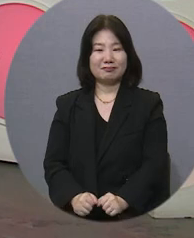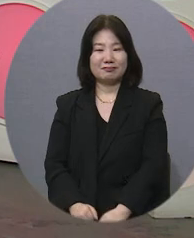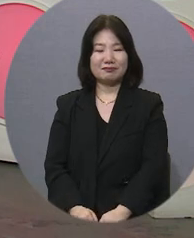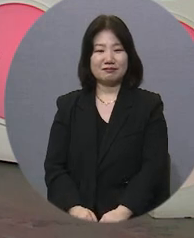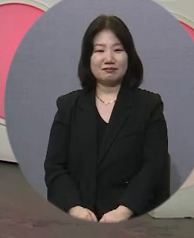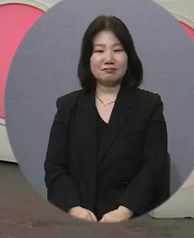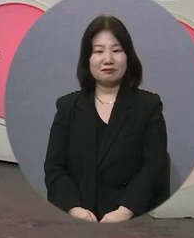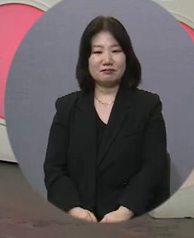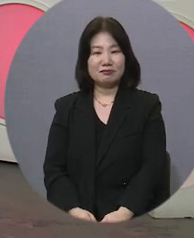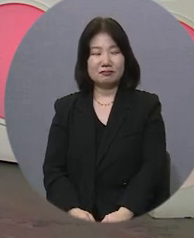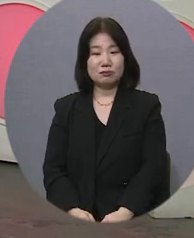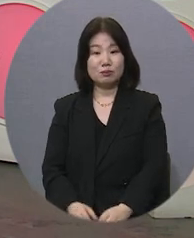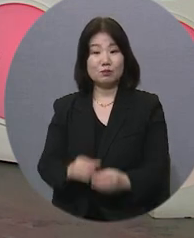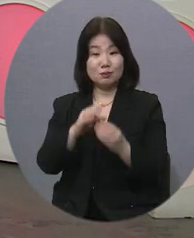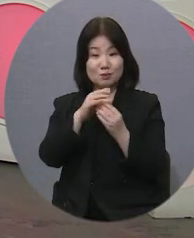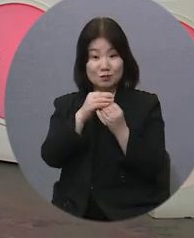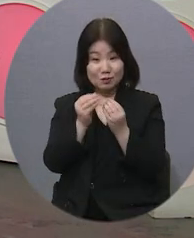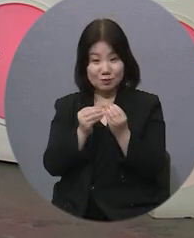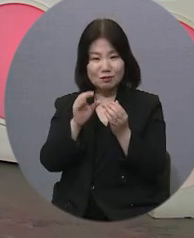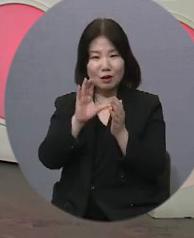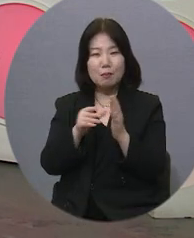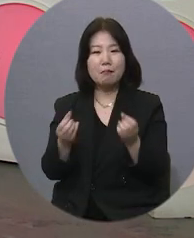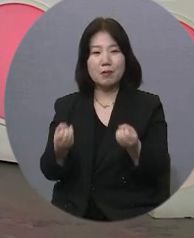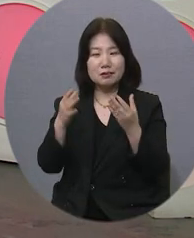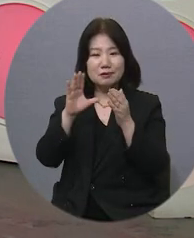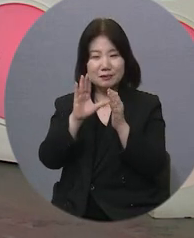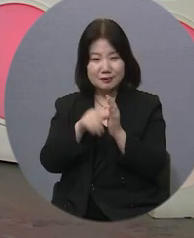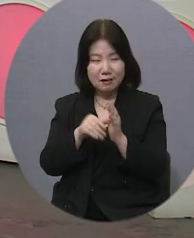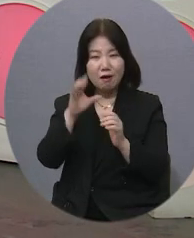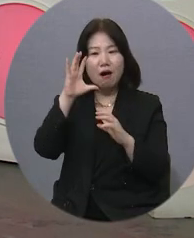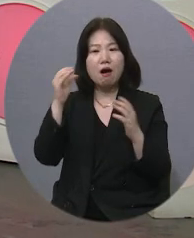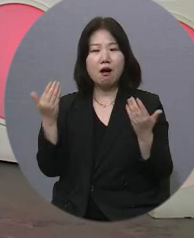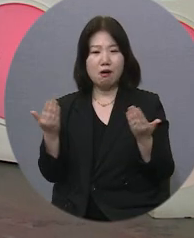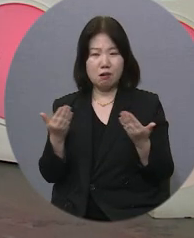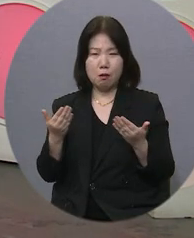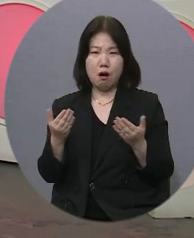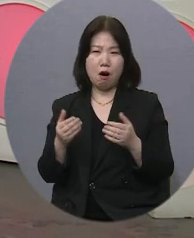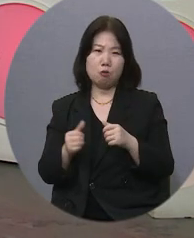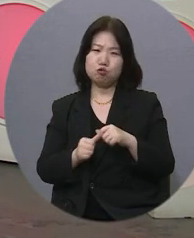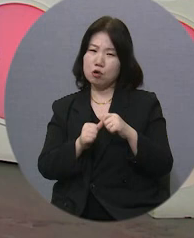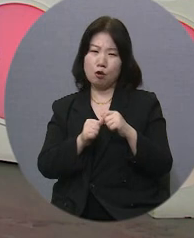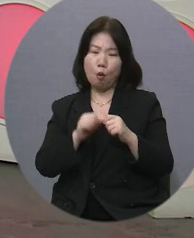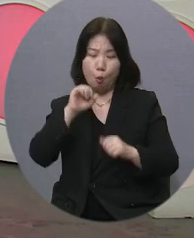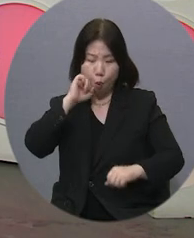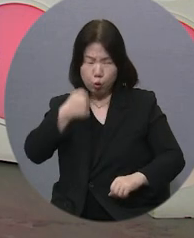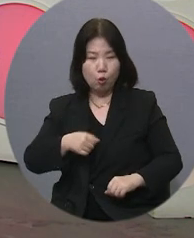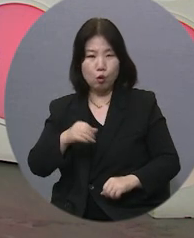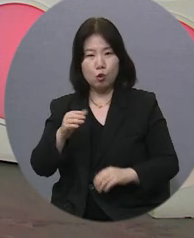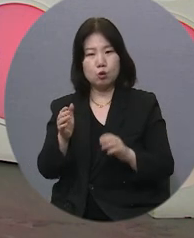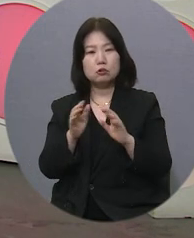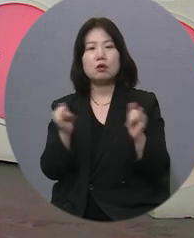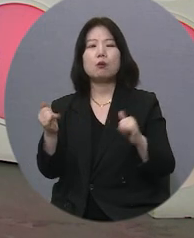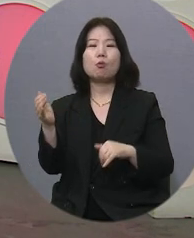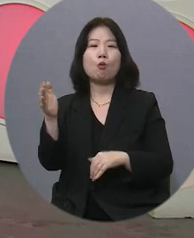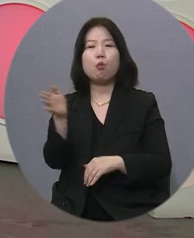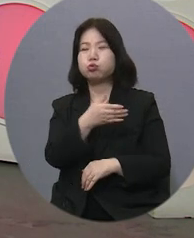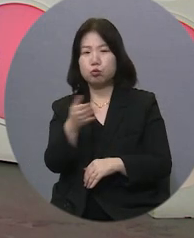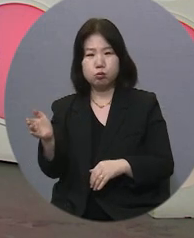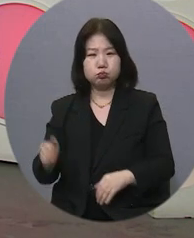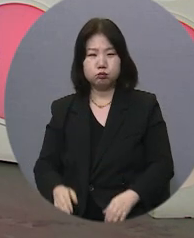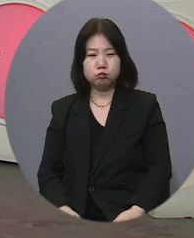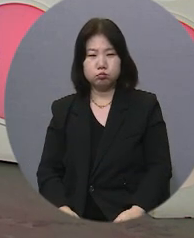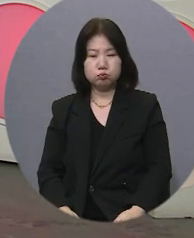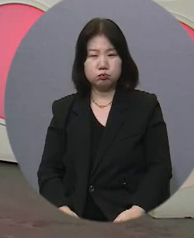끝. 그 추석 때 명절에 네. 알바 구하기 굉장히 어려워요. 알바 구하기 굉장히